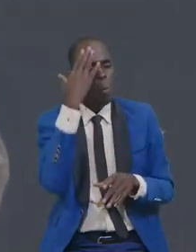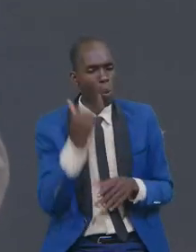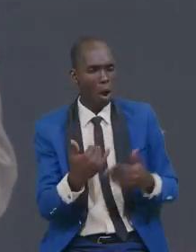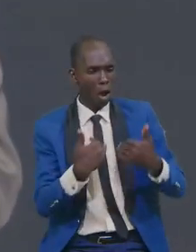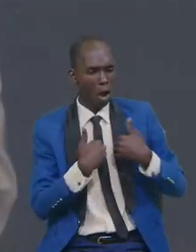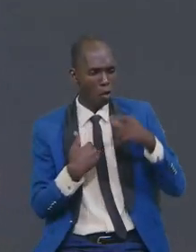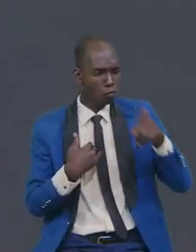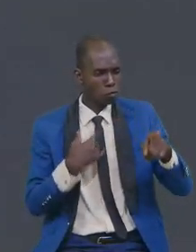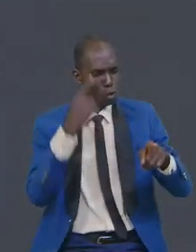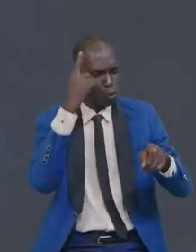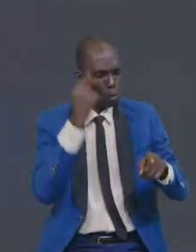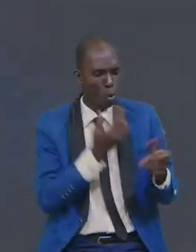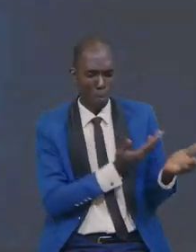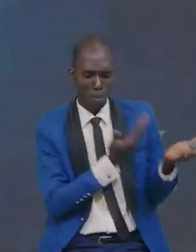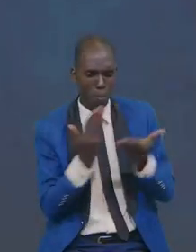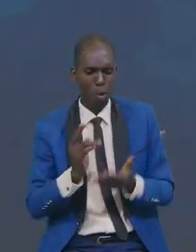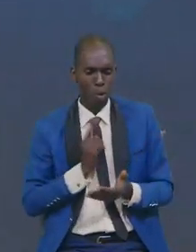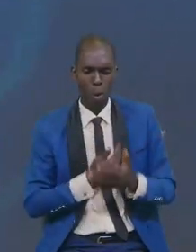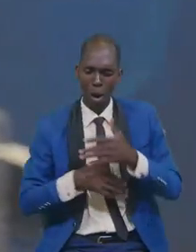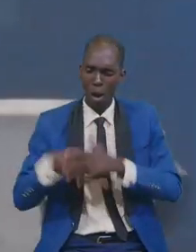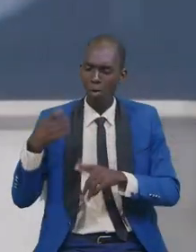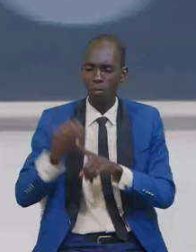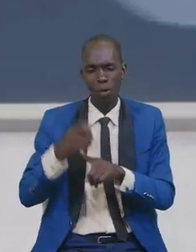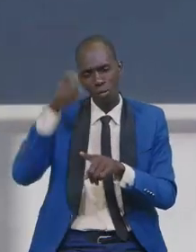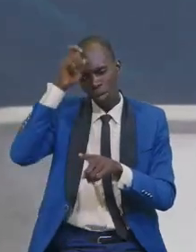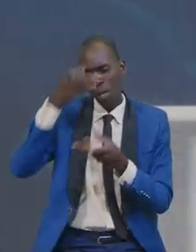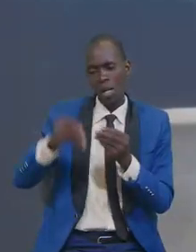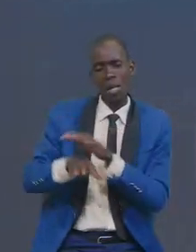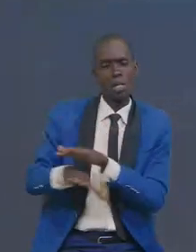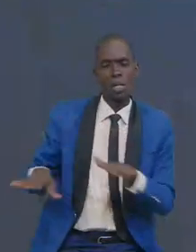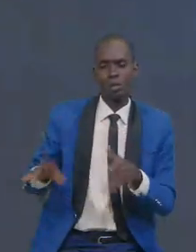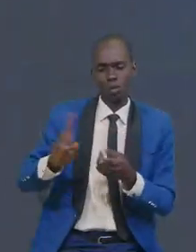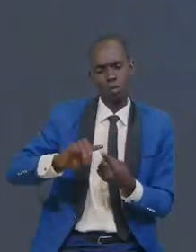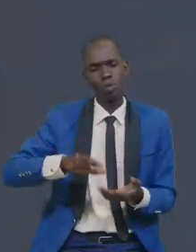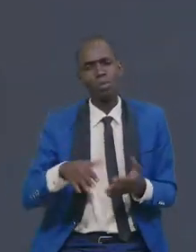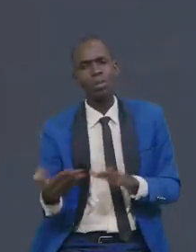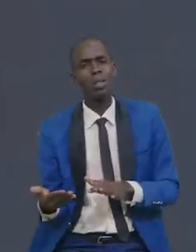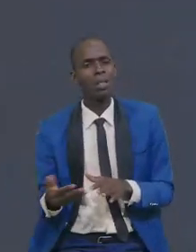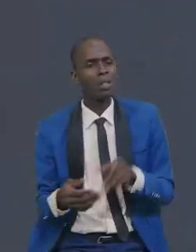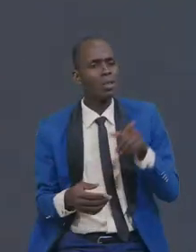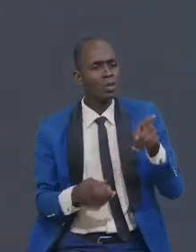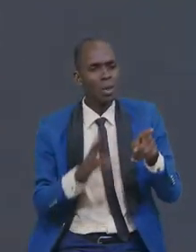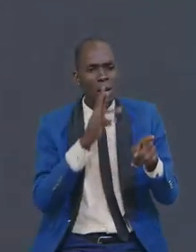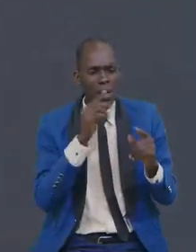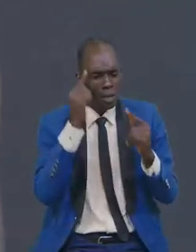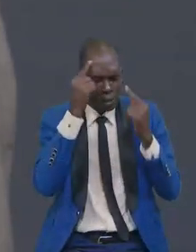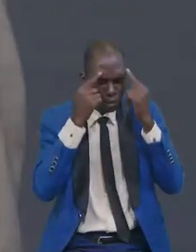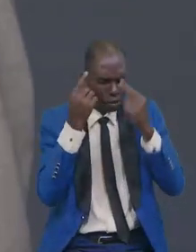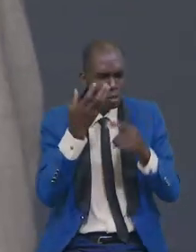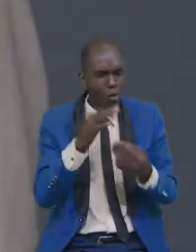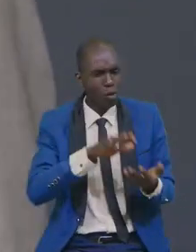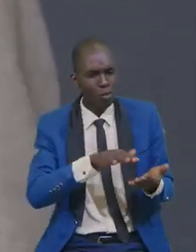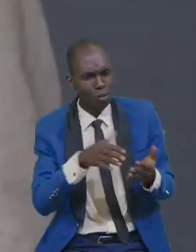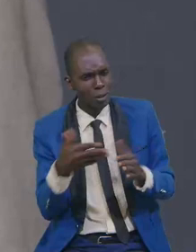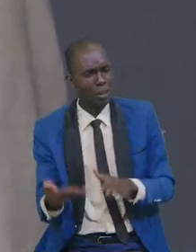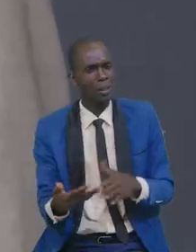fait monter hors d'Égypte pour que nous mourions dans le désert? Il pensait à la mort, mon ami. Ce qui